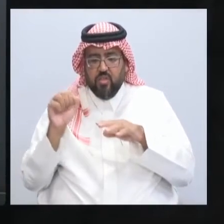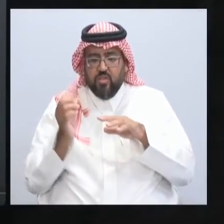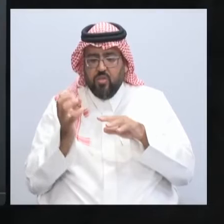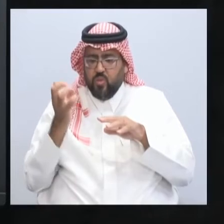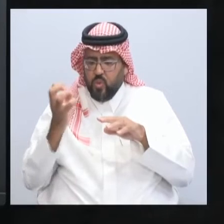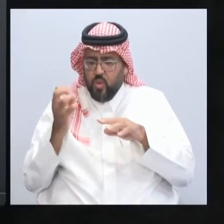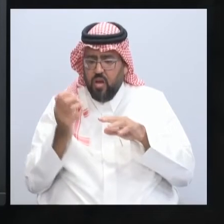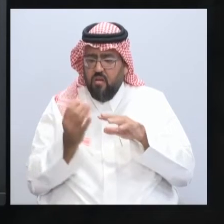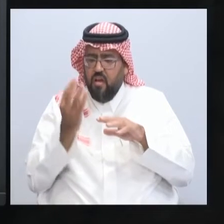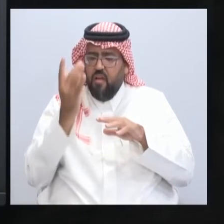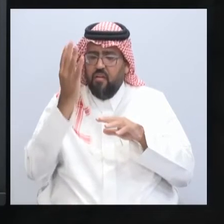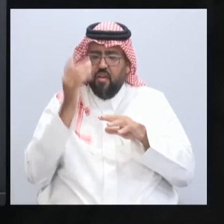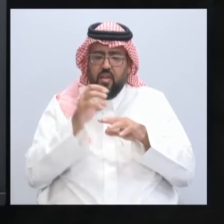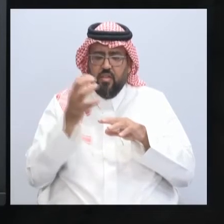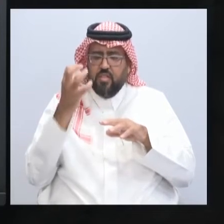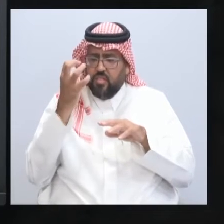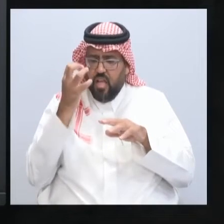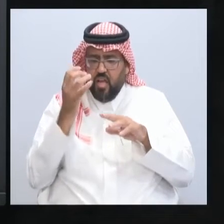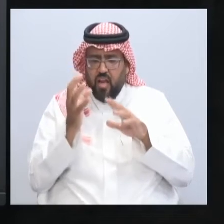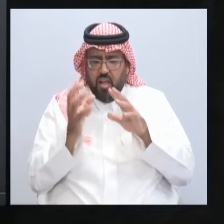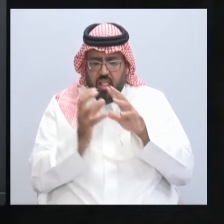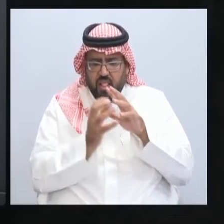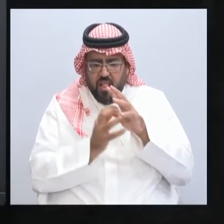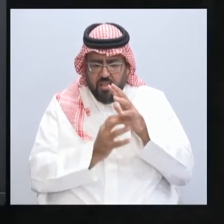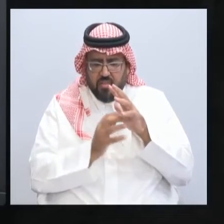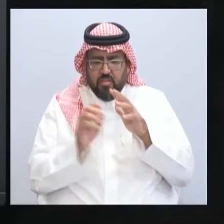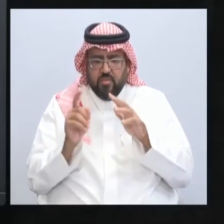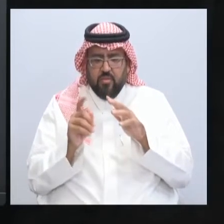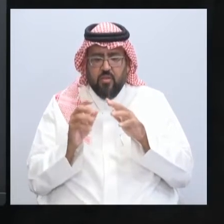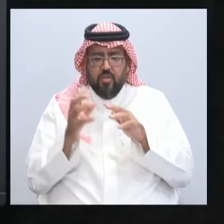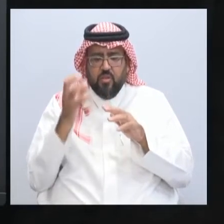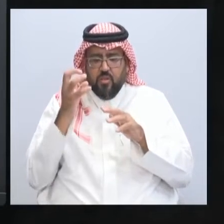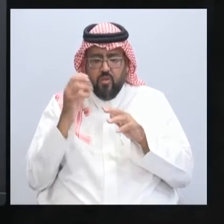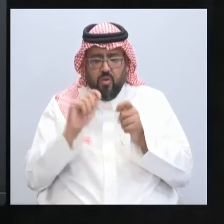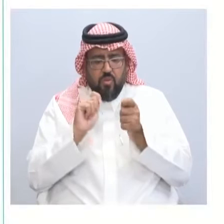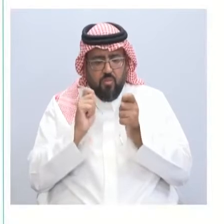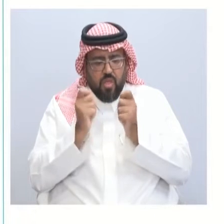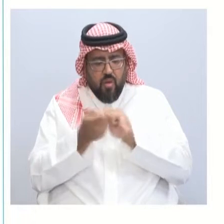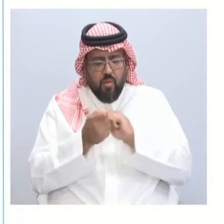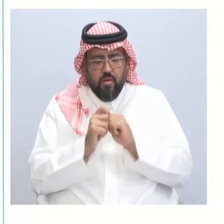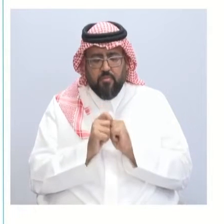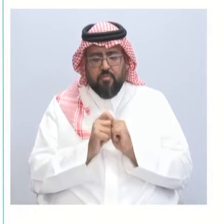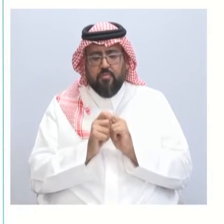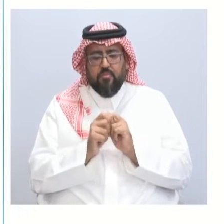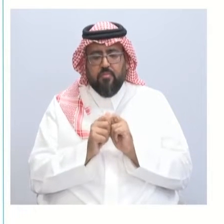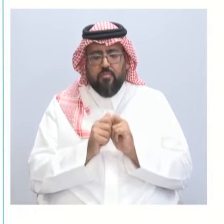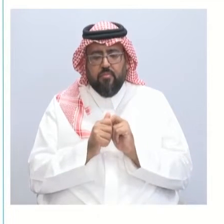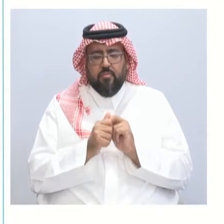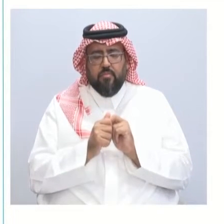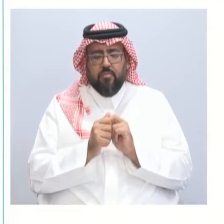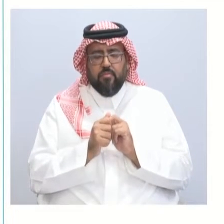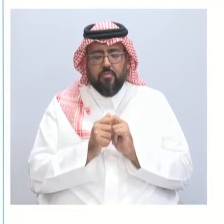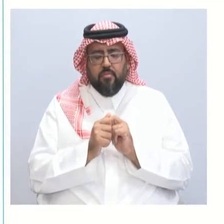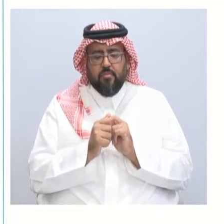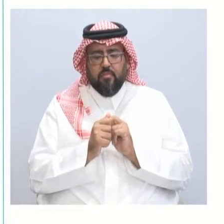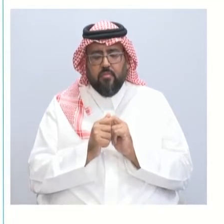ناريه وصخور رسوبيه وصخور متحوله هذه انواع صخور القش